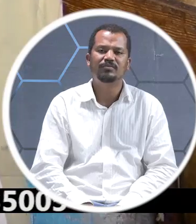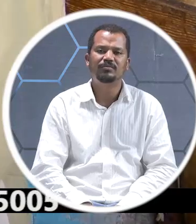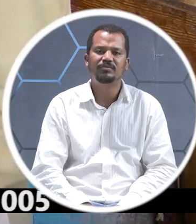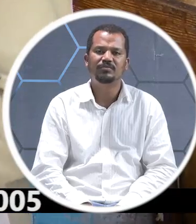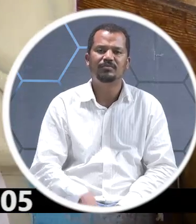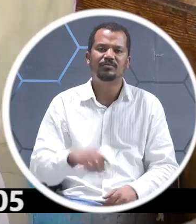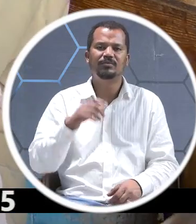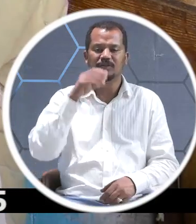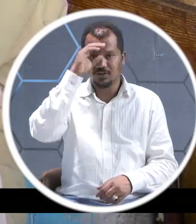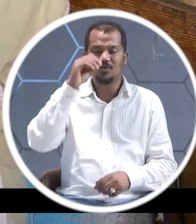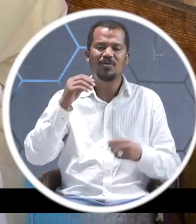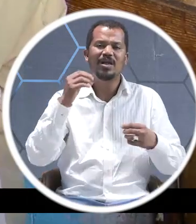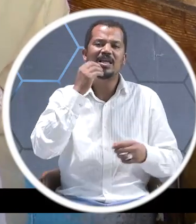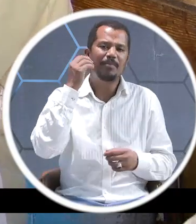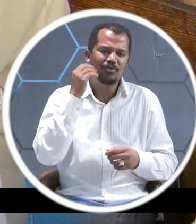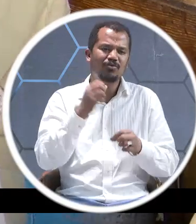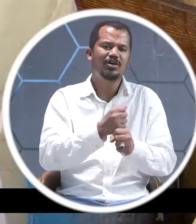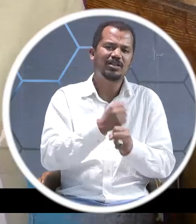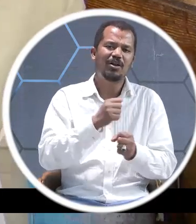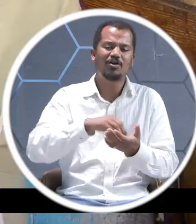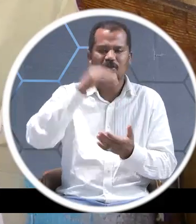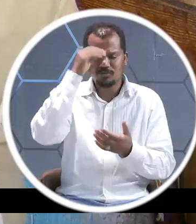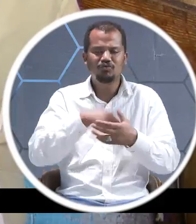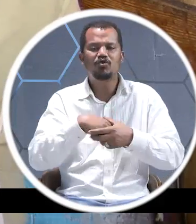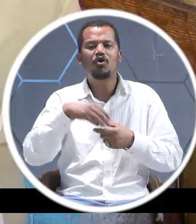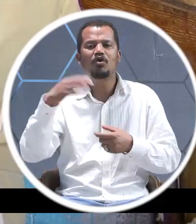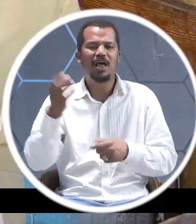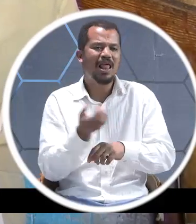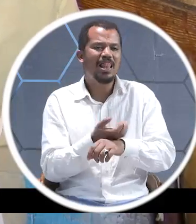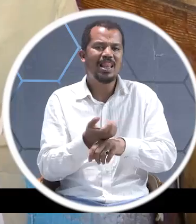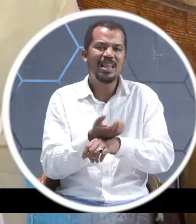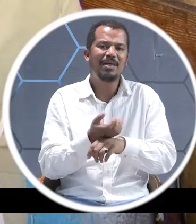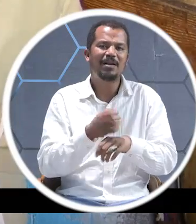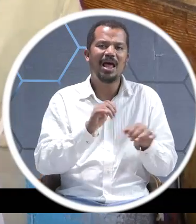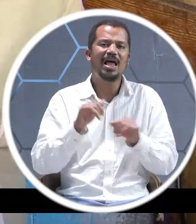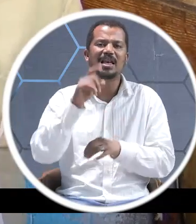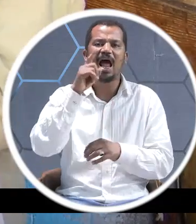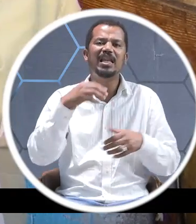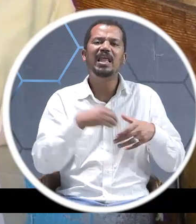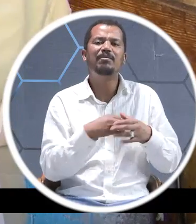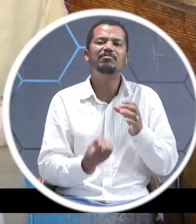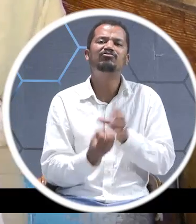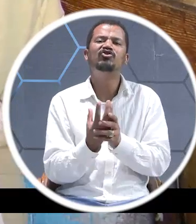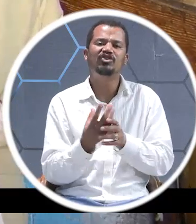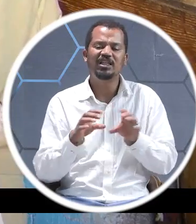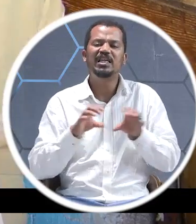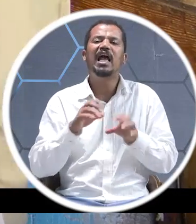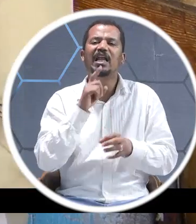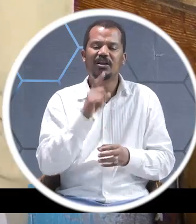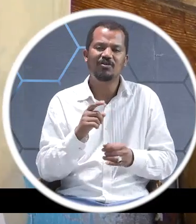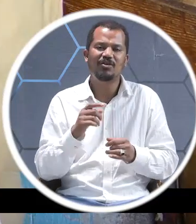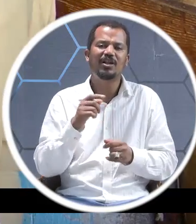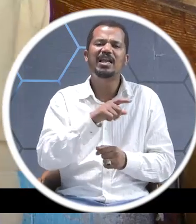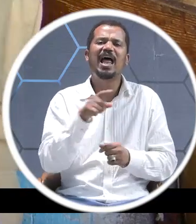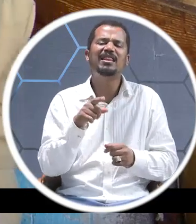ሰው አሁን ከቤቱ ከደና ቤቱ ከስራው ከትምህርቱ እየወጣ ልመናን እንደ አንድ የገቢ ምንጭ እያደረገ ነው